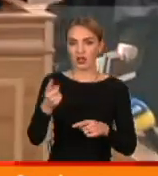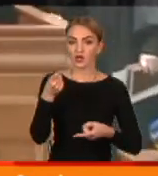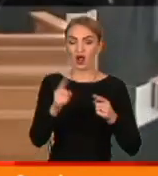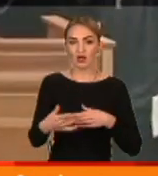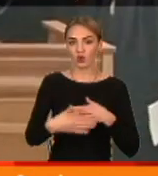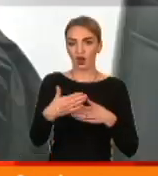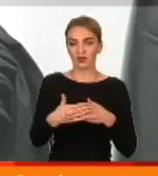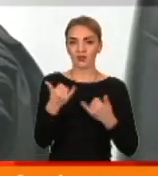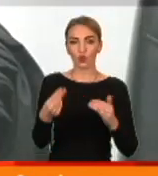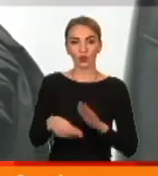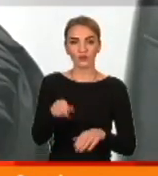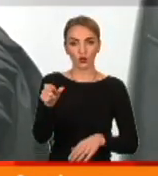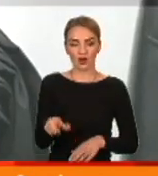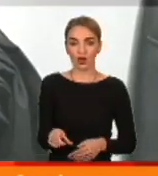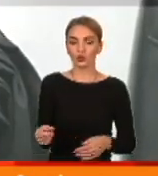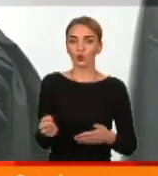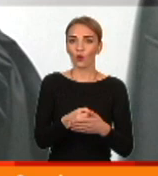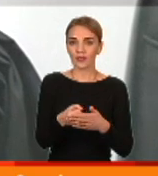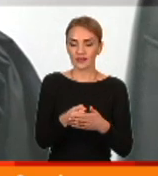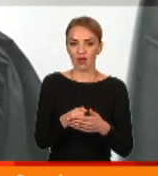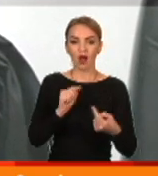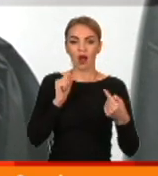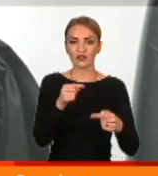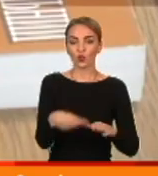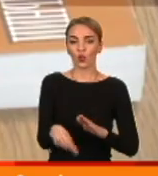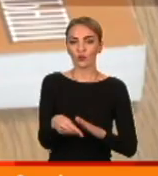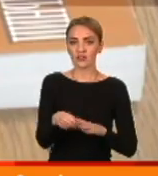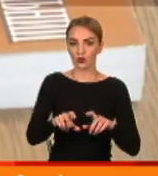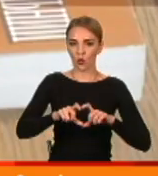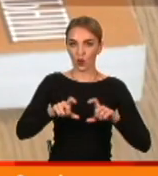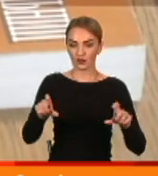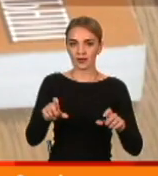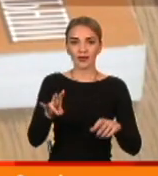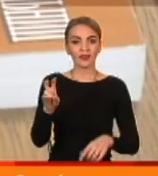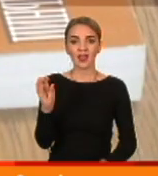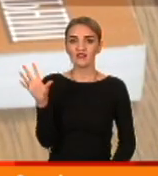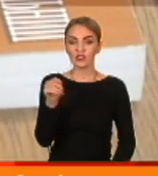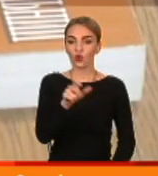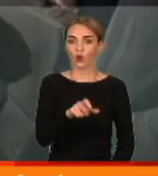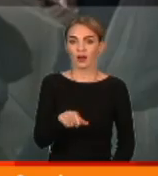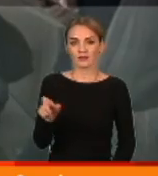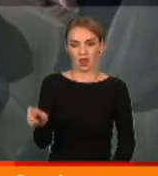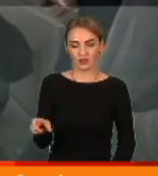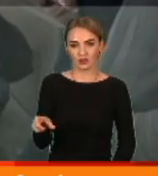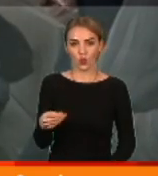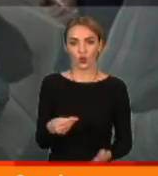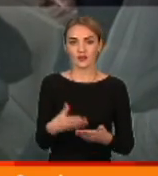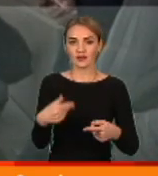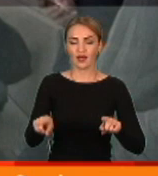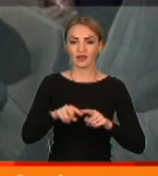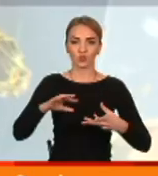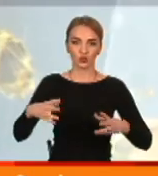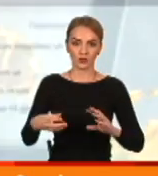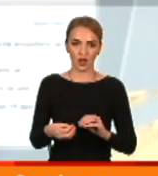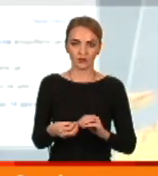реальне покарання для корупціонера, якого домоглися антикорупційні органи. Та далеко не всі громадяни оцінили такий